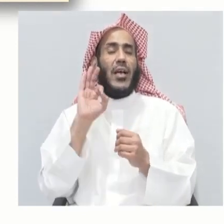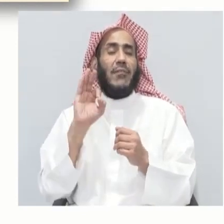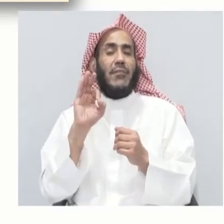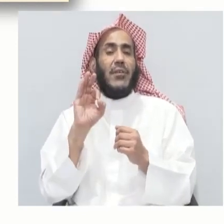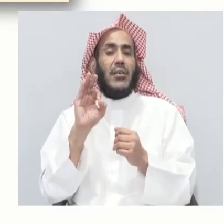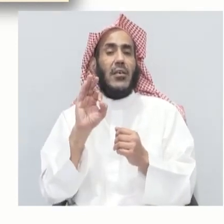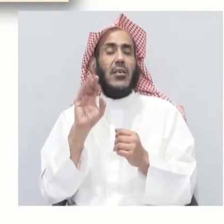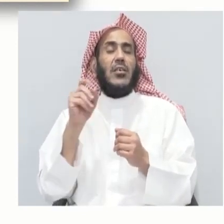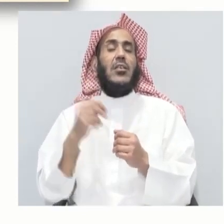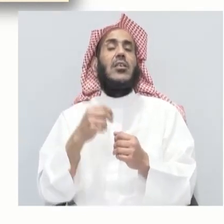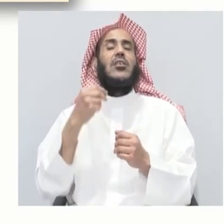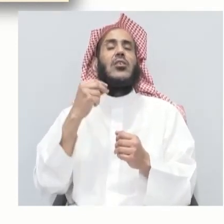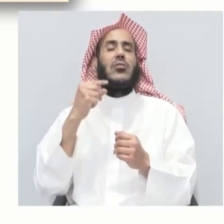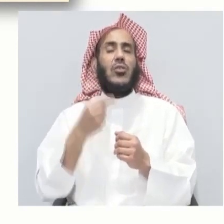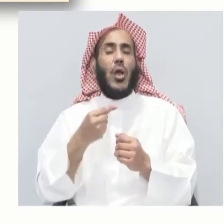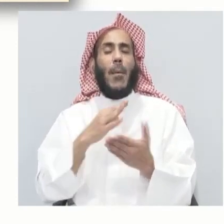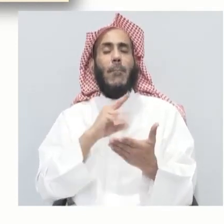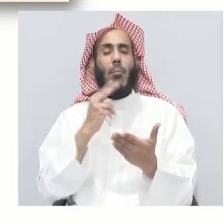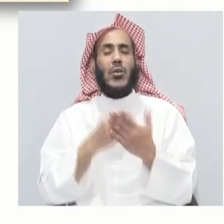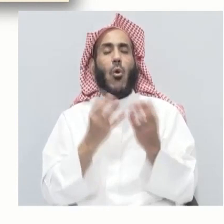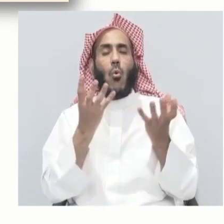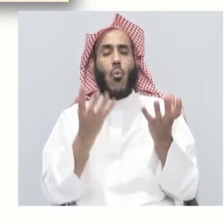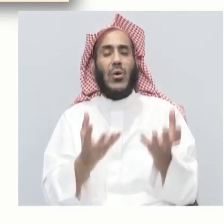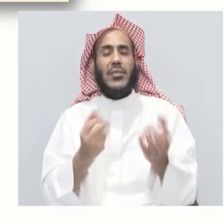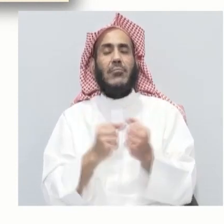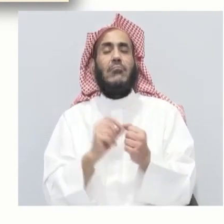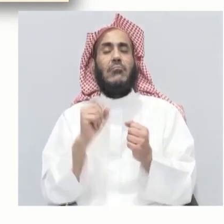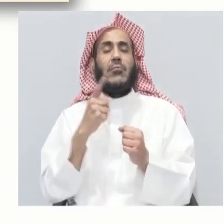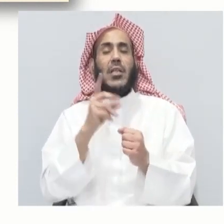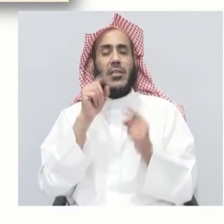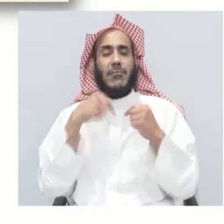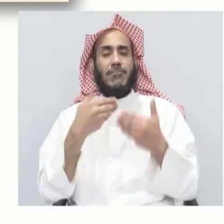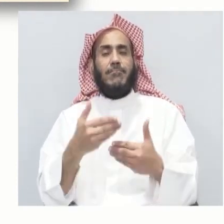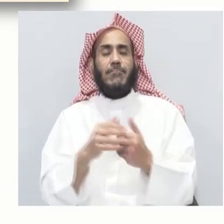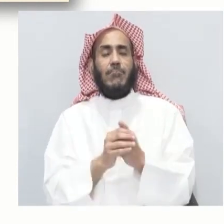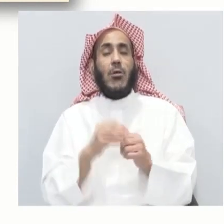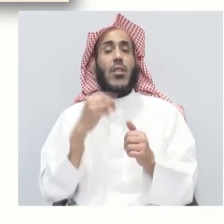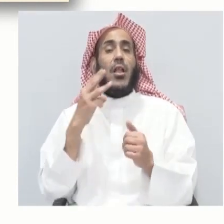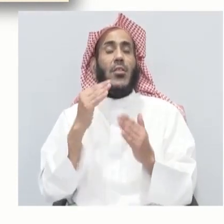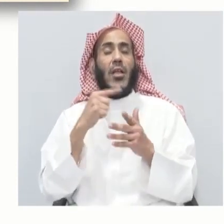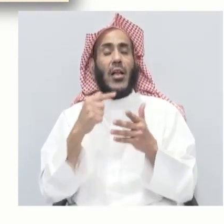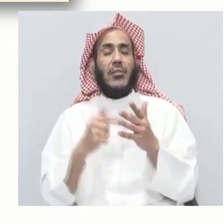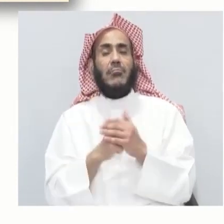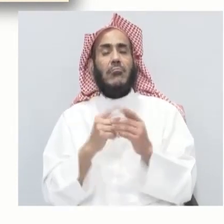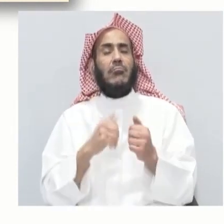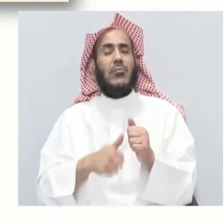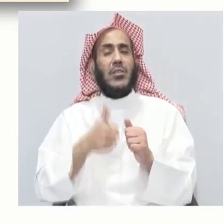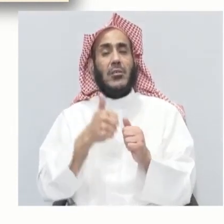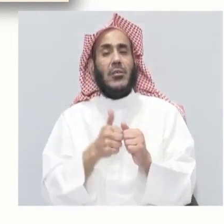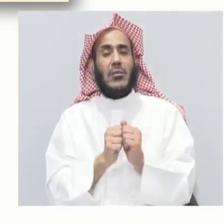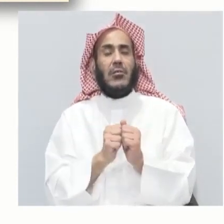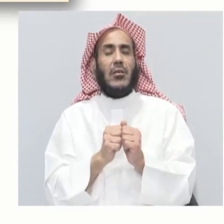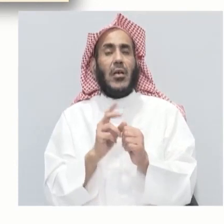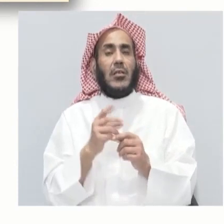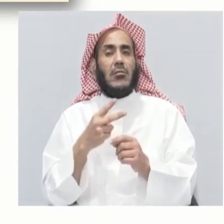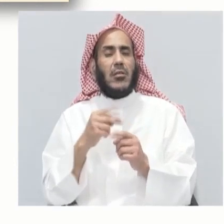ماذا ج مباشره اللي هو الوزن فبالتالي لدينا ماذا ثلاث حالات هنا تستطيع ان